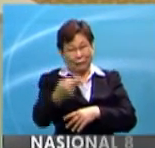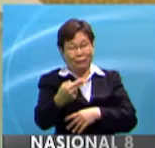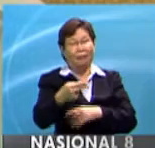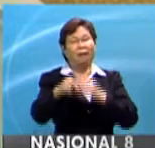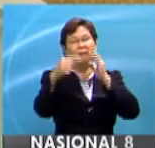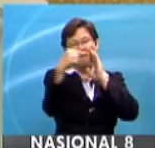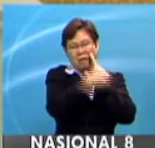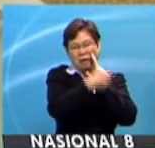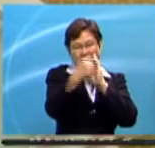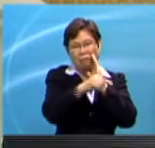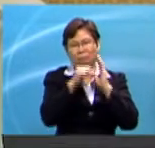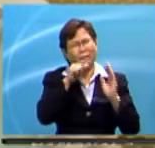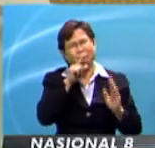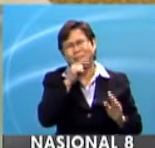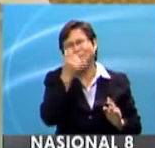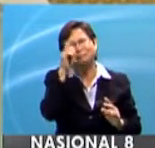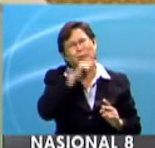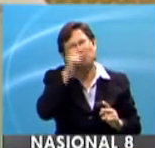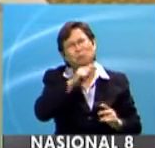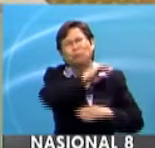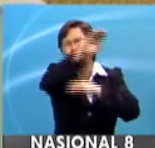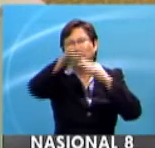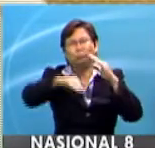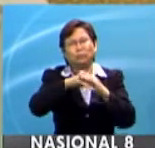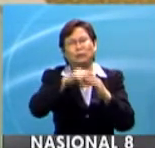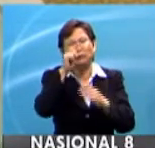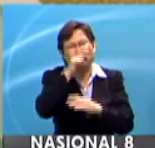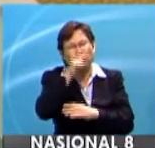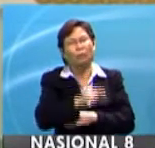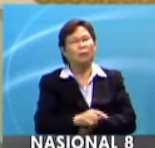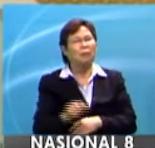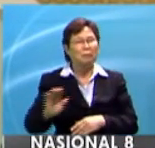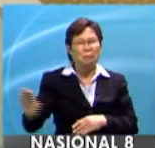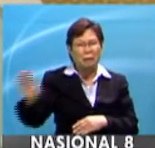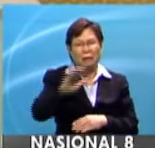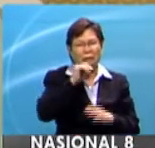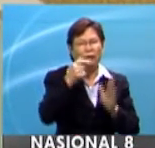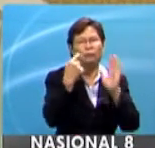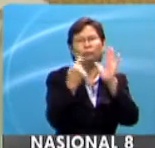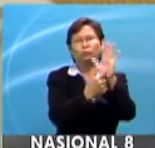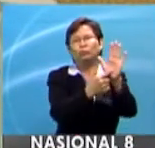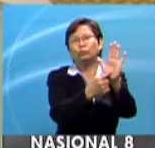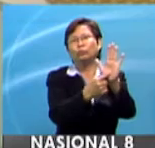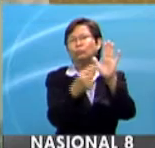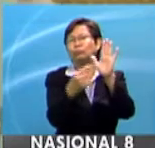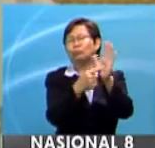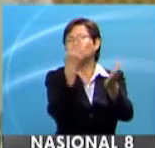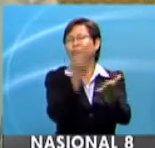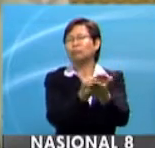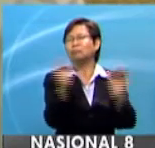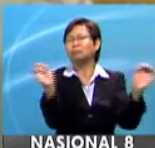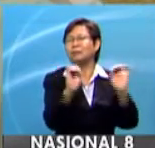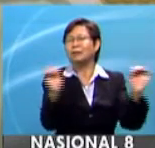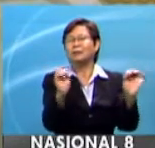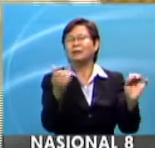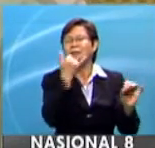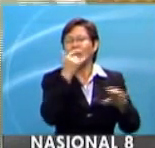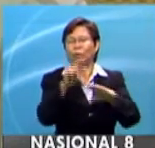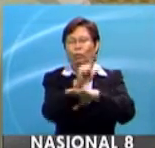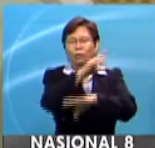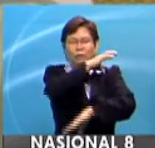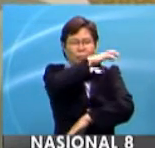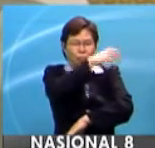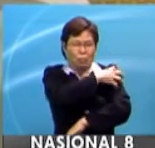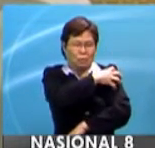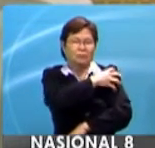fitnah dan tidak benar sama sekali. Dan mereka pun tak ada menunjukkan bukti salah gunakan kuasa. Jadi